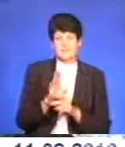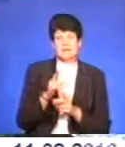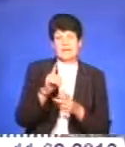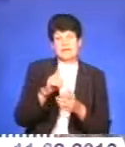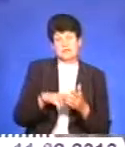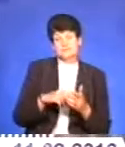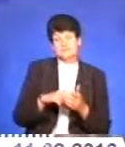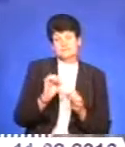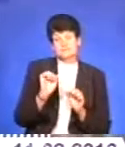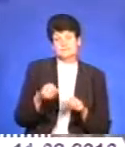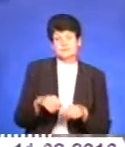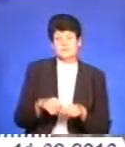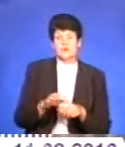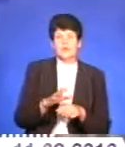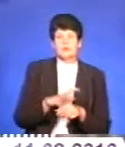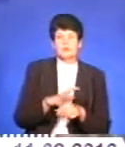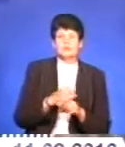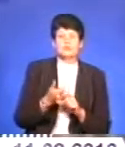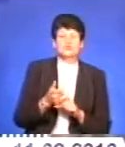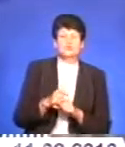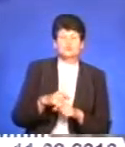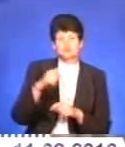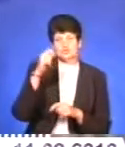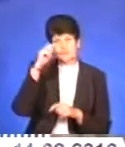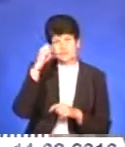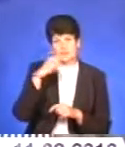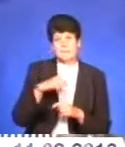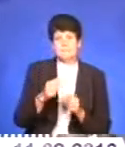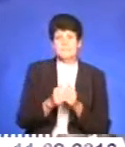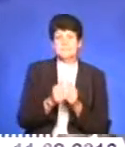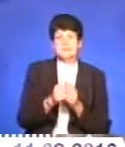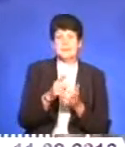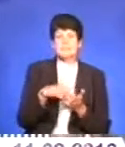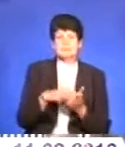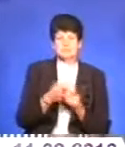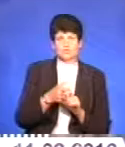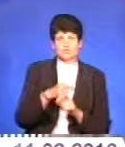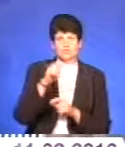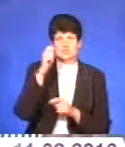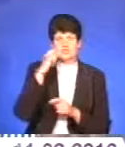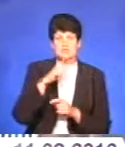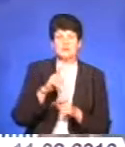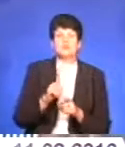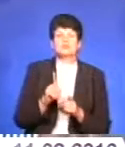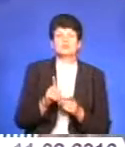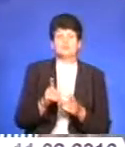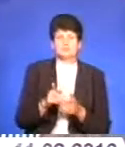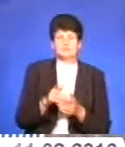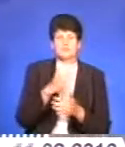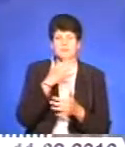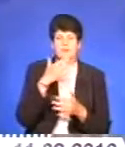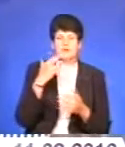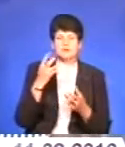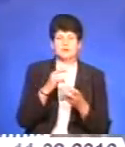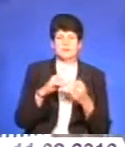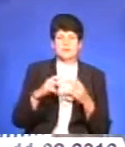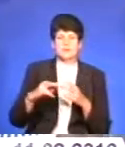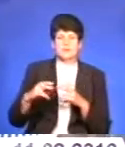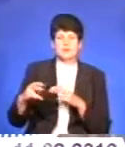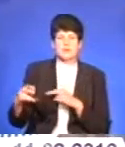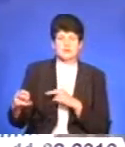надіємося. Ой, так, да, було дуже жарко, навіть і в приміських дуже жарко. От так є. Ну, що ж, багатство треба міняти, але